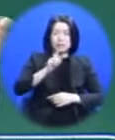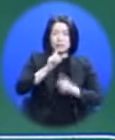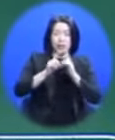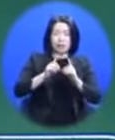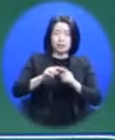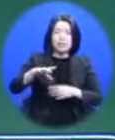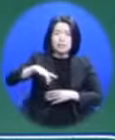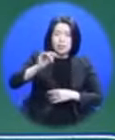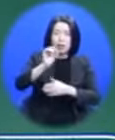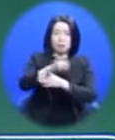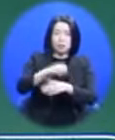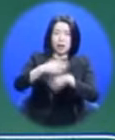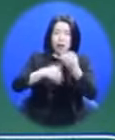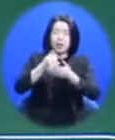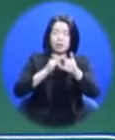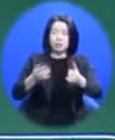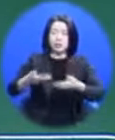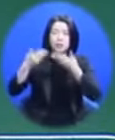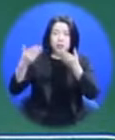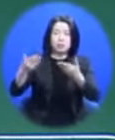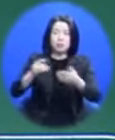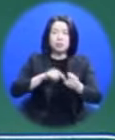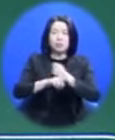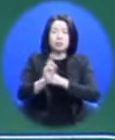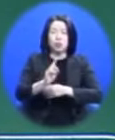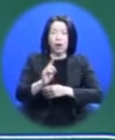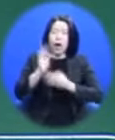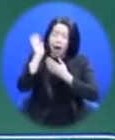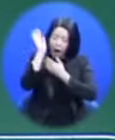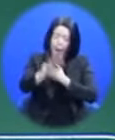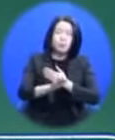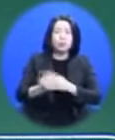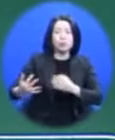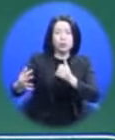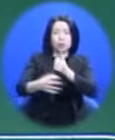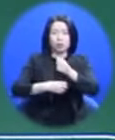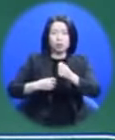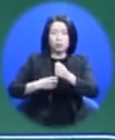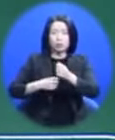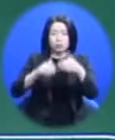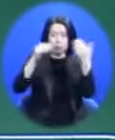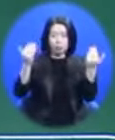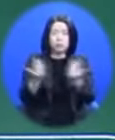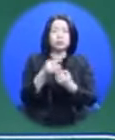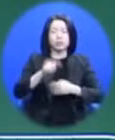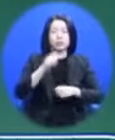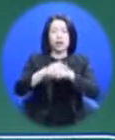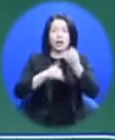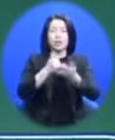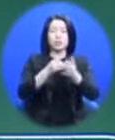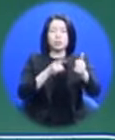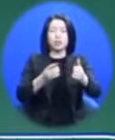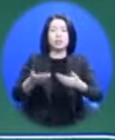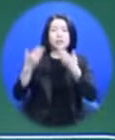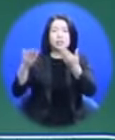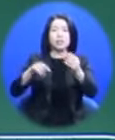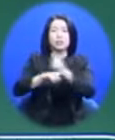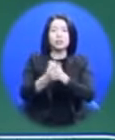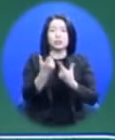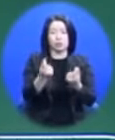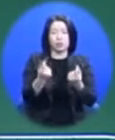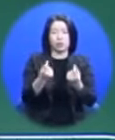앞에 드린다 그 말은 앞으로 거두게 될 모든 것을 하나님께 다 드린다 이런 뜻입니다. 십일조도